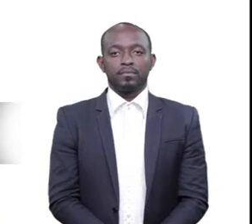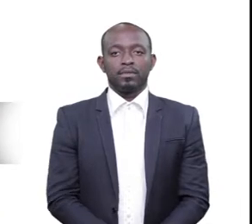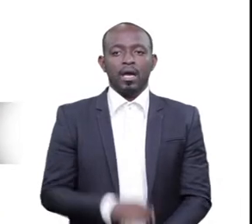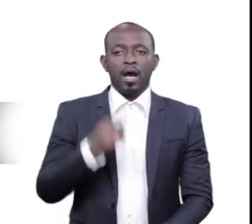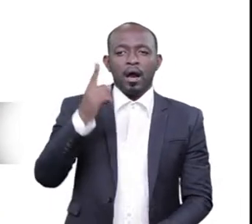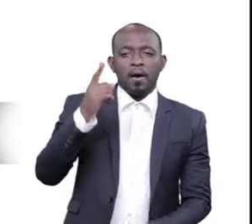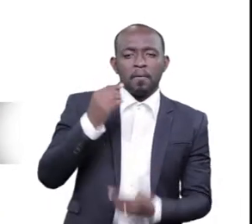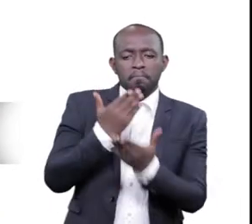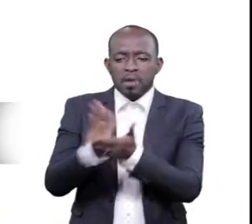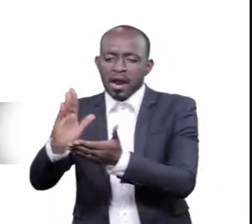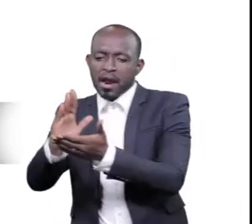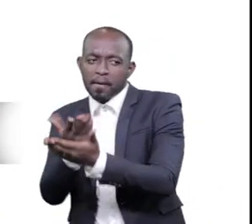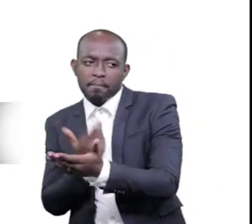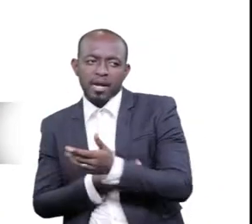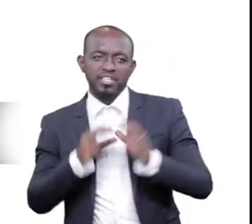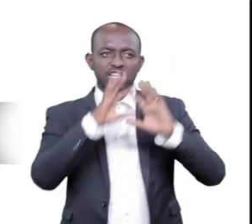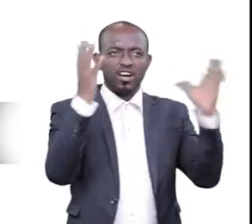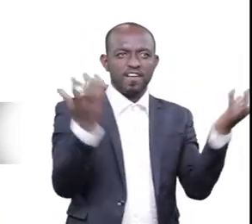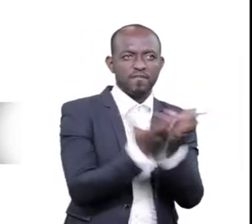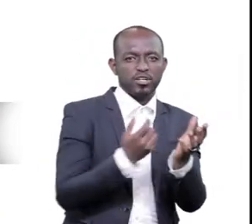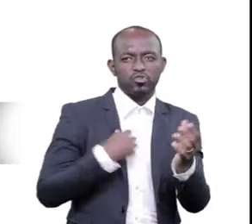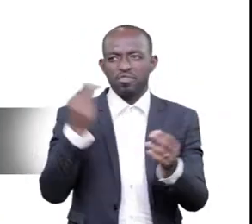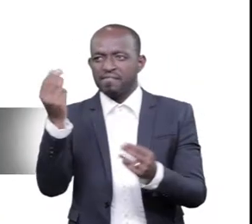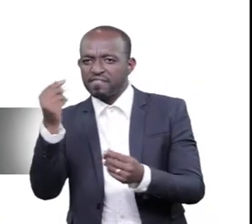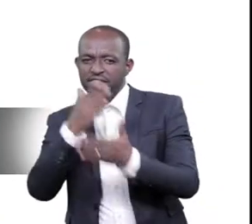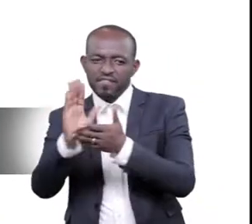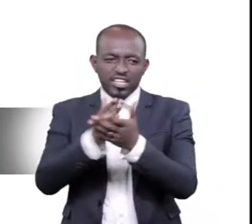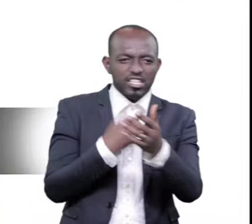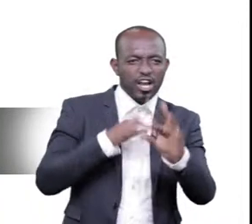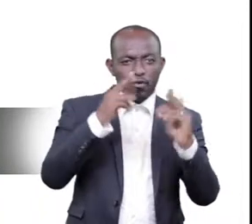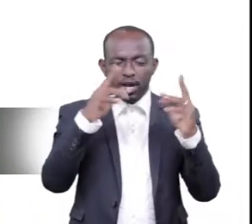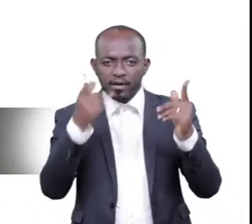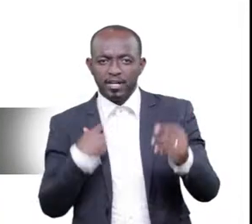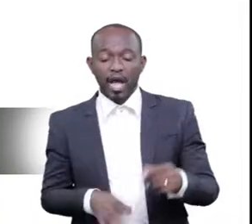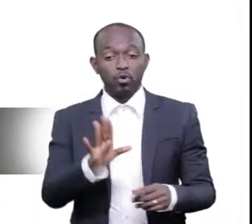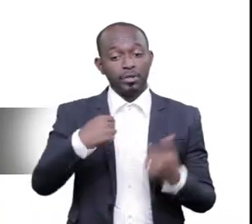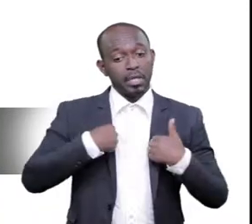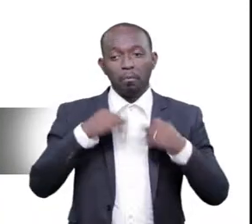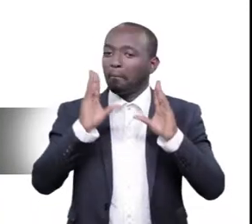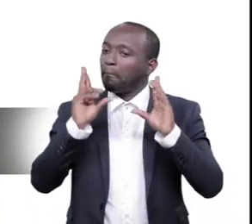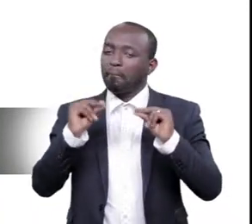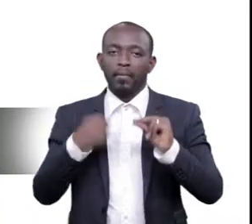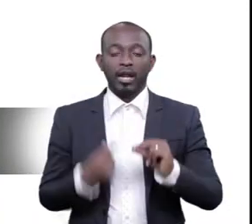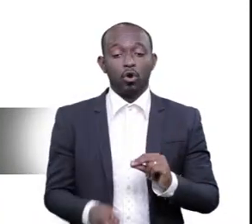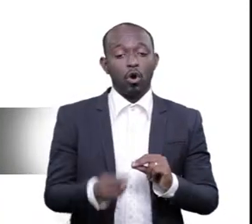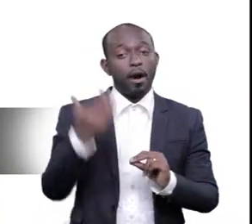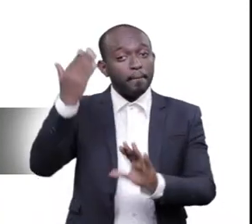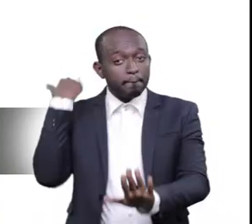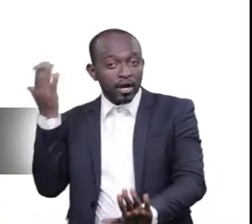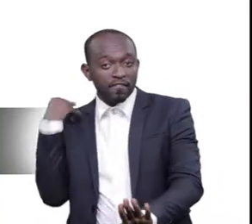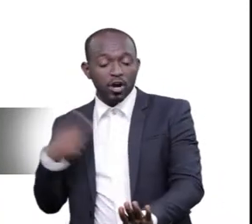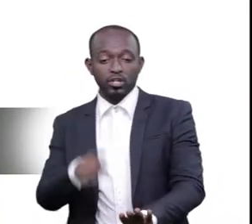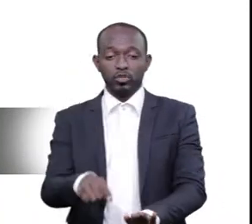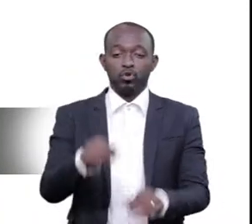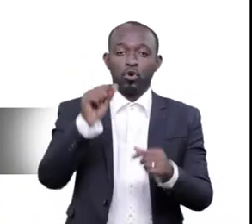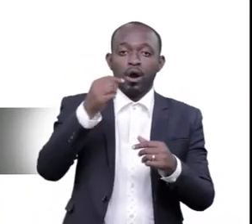baragabanya iminani yabo njye ntibagira uwo bampa ariko mbere yaho ababyeyi bandeze batari bapfa nenzi